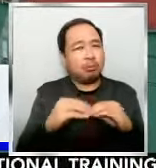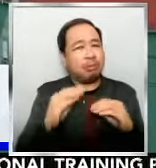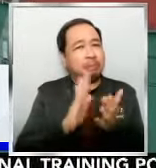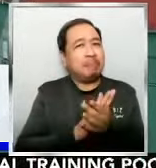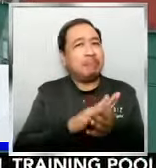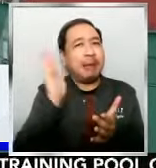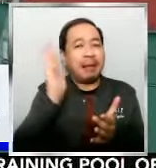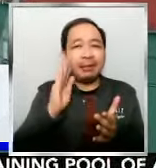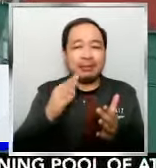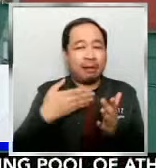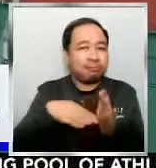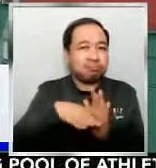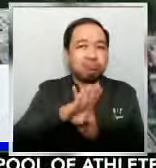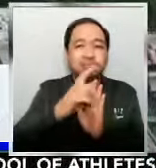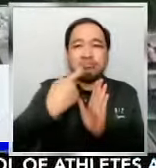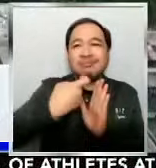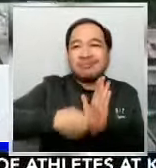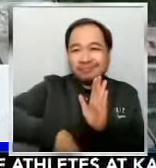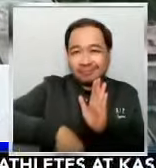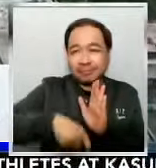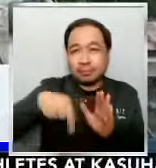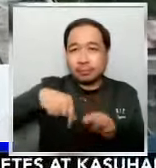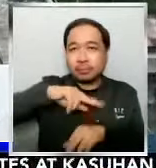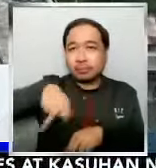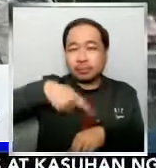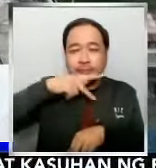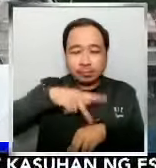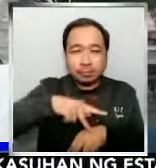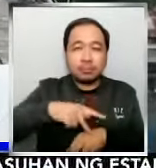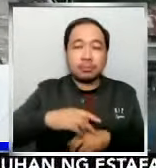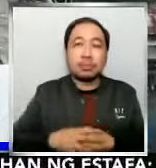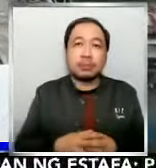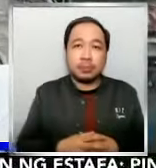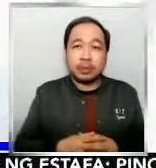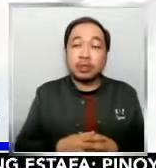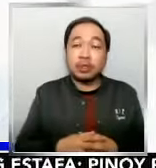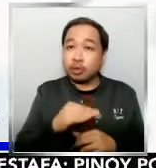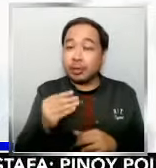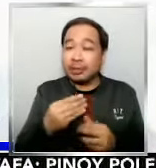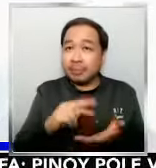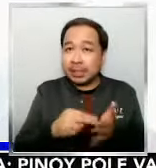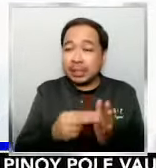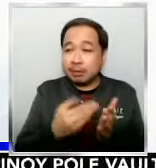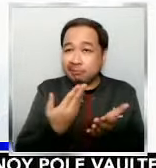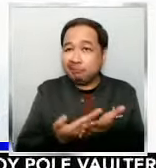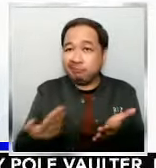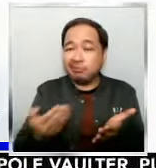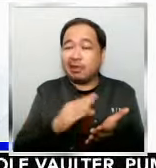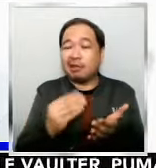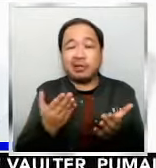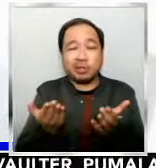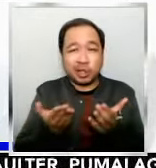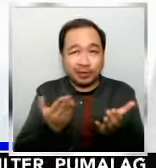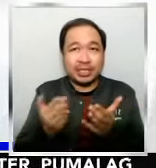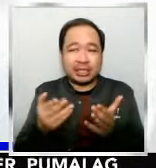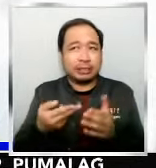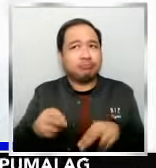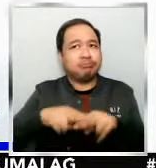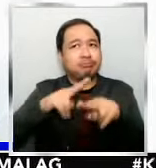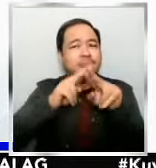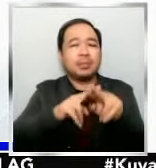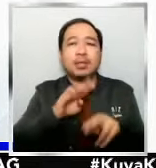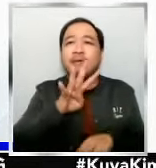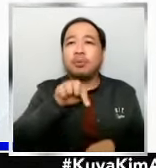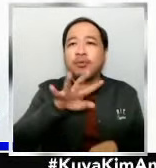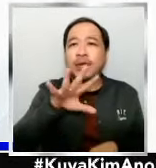ng bansa o yung bilis ng pagtaas ng presyo ng mga produkto at serbisyo sa bansa. Nasa 4.5% ito, higit na